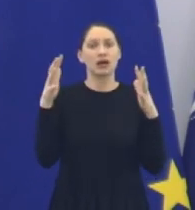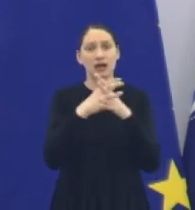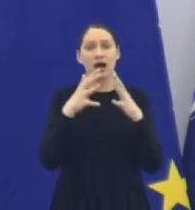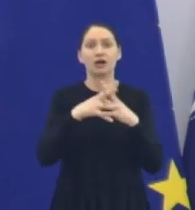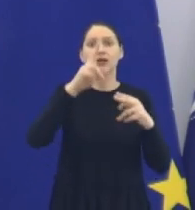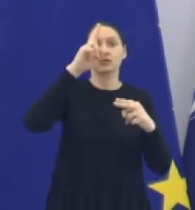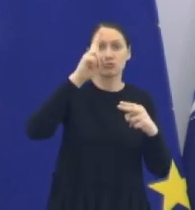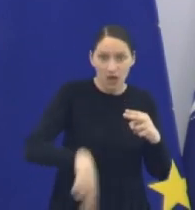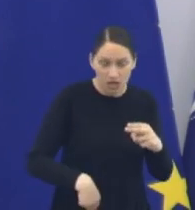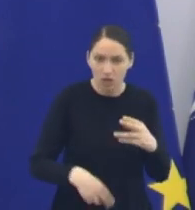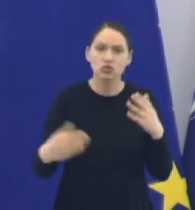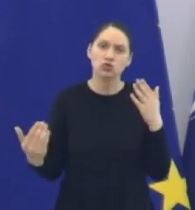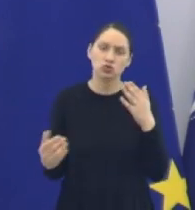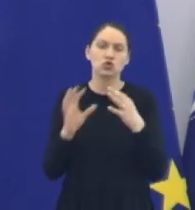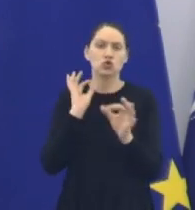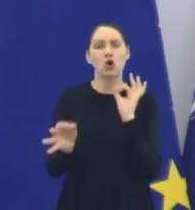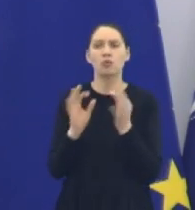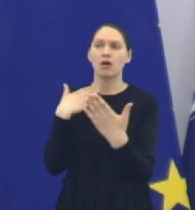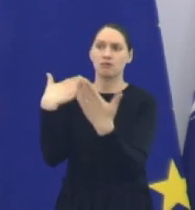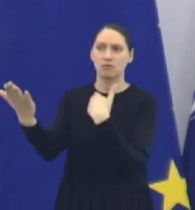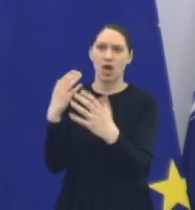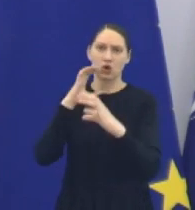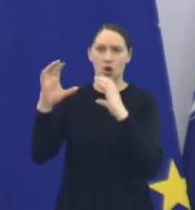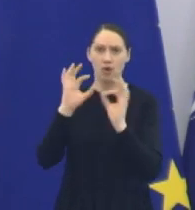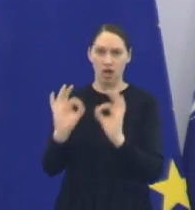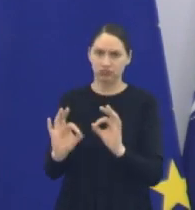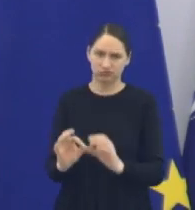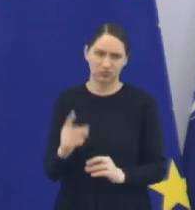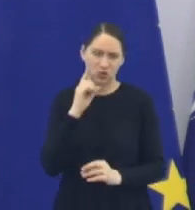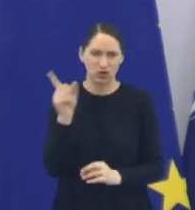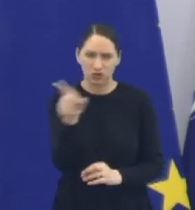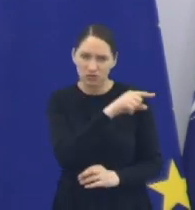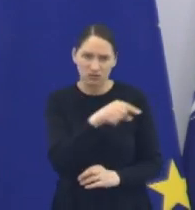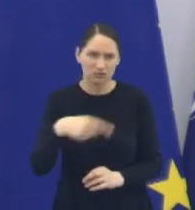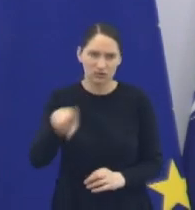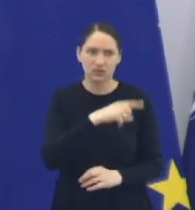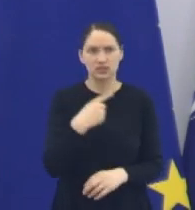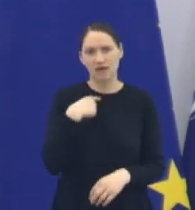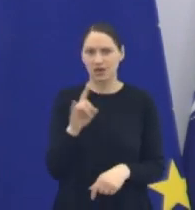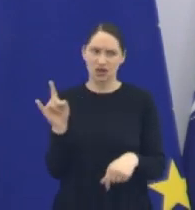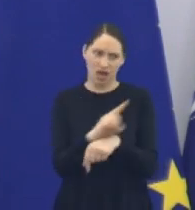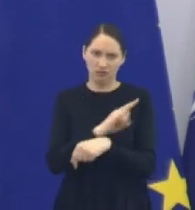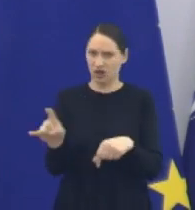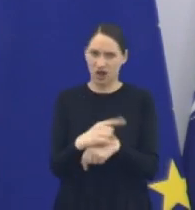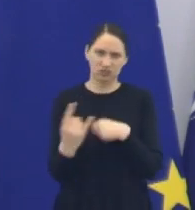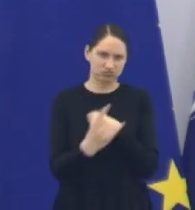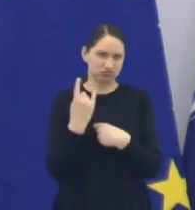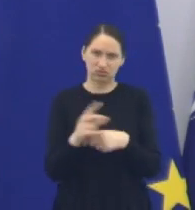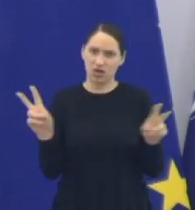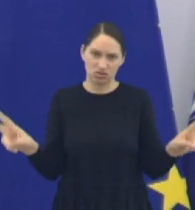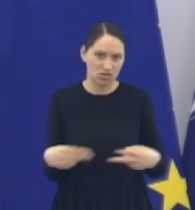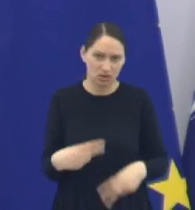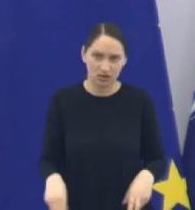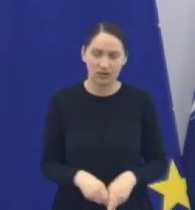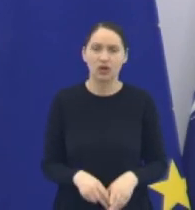pasibaigs. Kaip tik tai aš ir noriu pasakyti, kad neapsigaudinėkime ir supraskime, kad nepasikeitus pačiai režimo esmei,